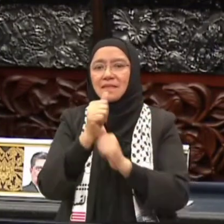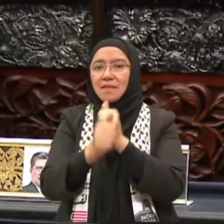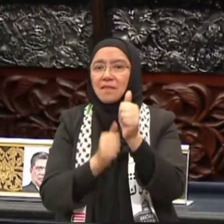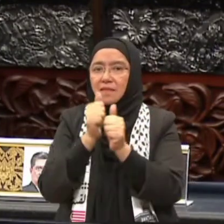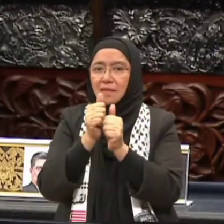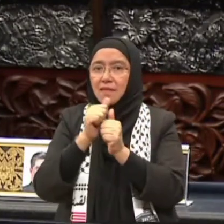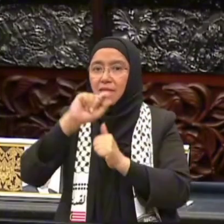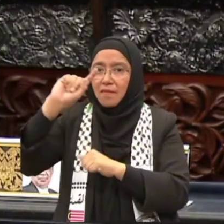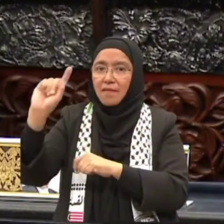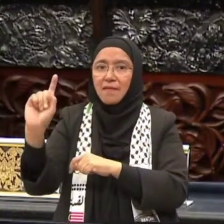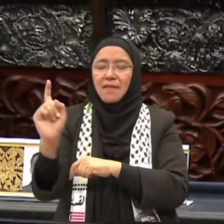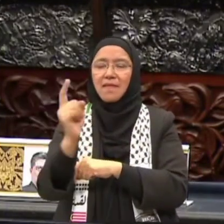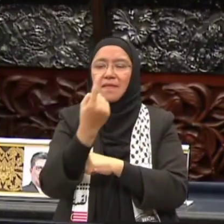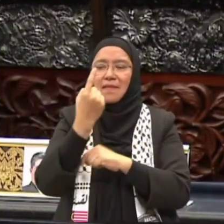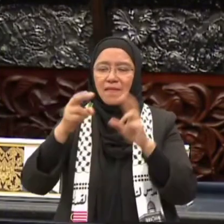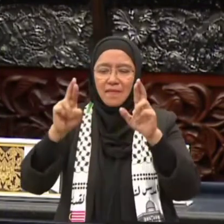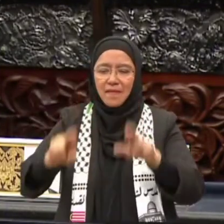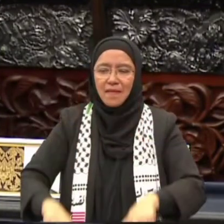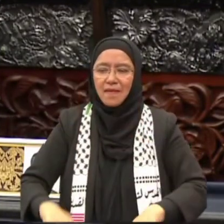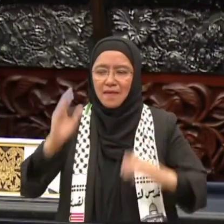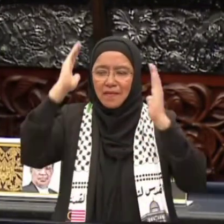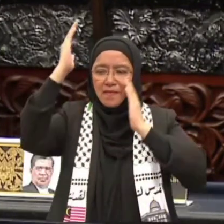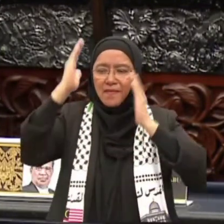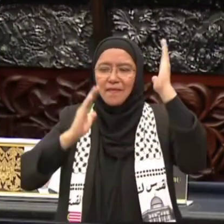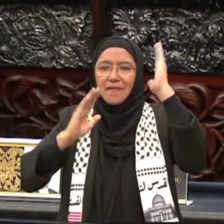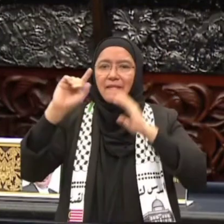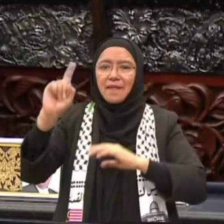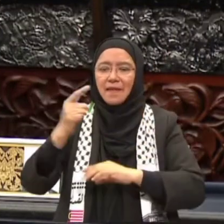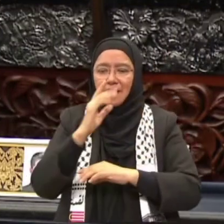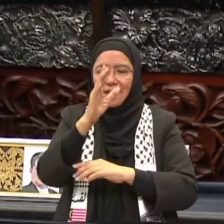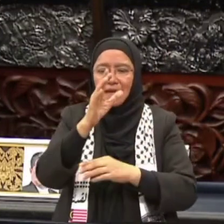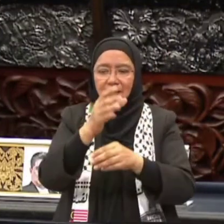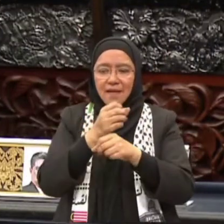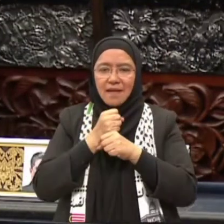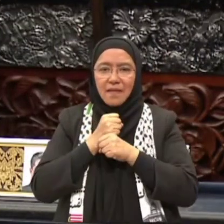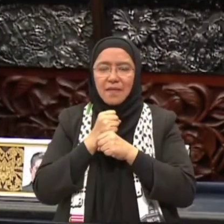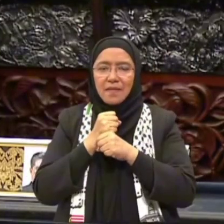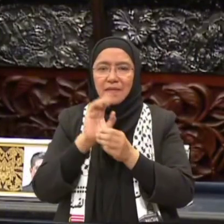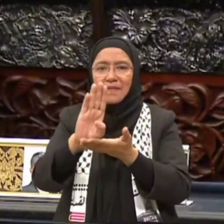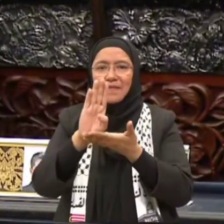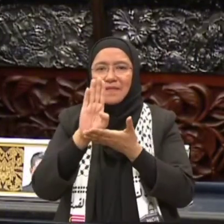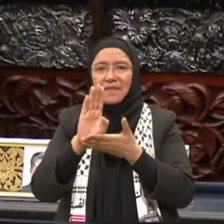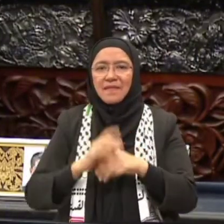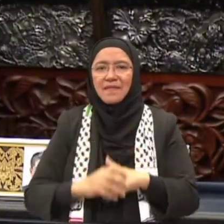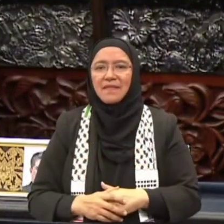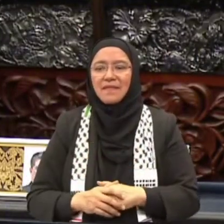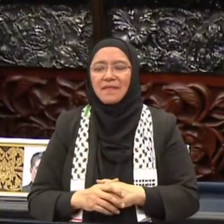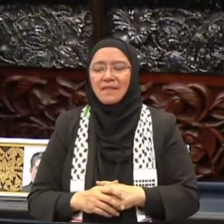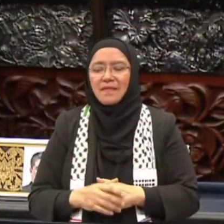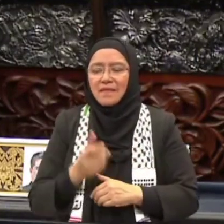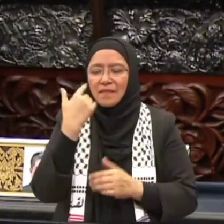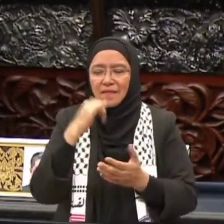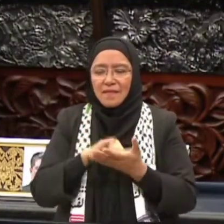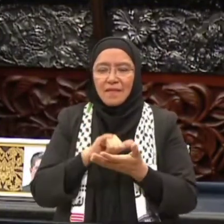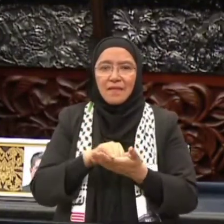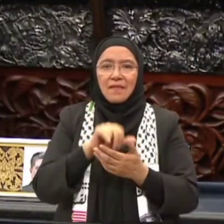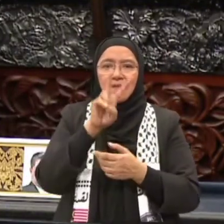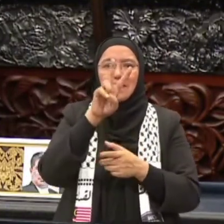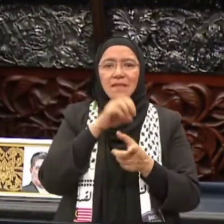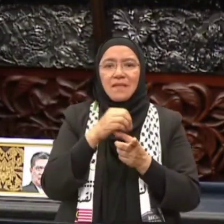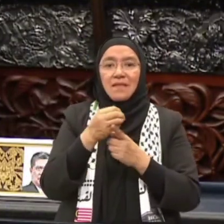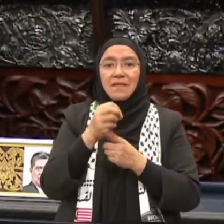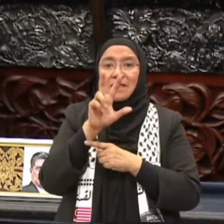warga negara sahaja yang akan mendapat subsidi. Sebab itu, dua daripada tiga kaedah